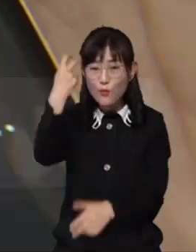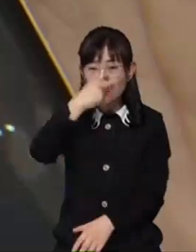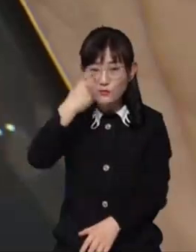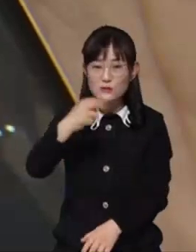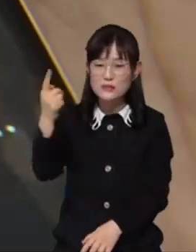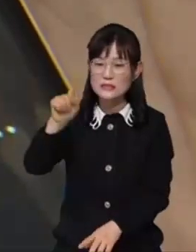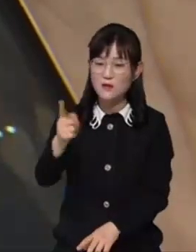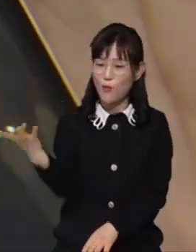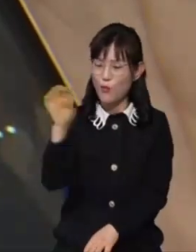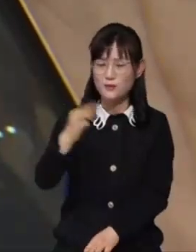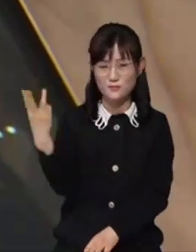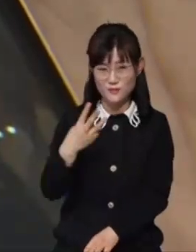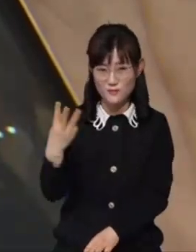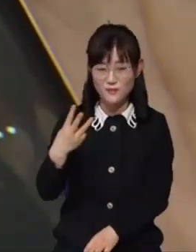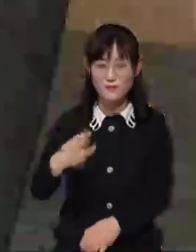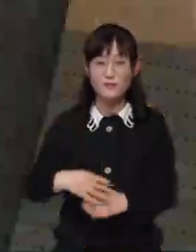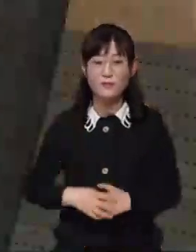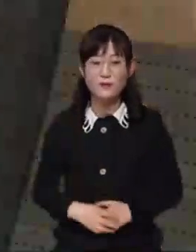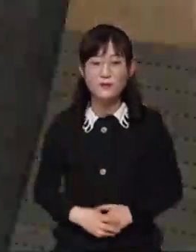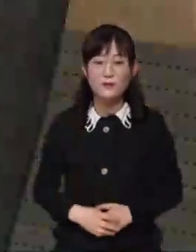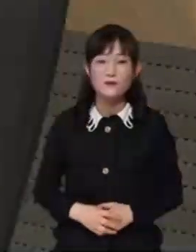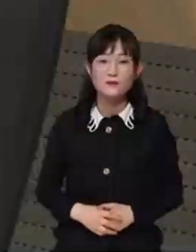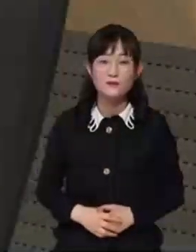3천 회를 넘어섰습니다 상식이라고